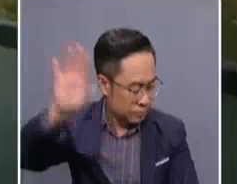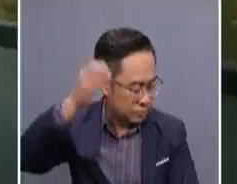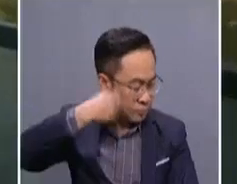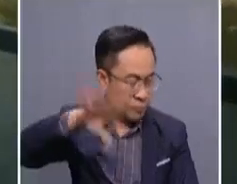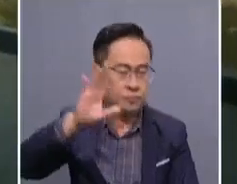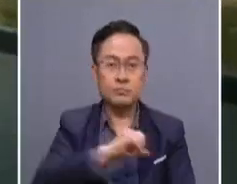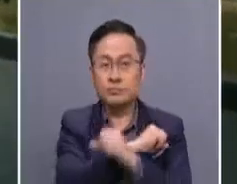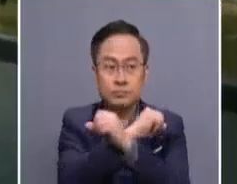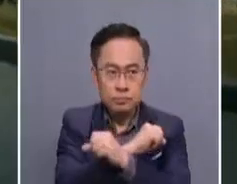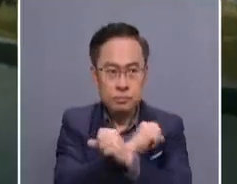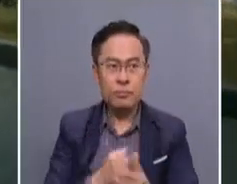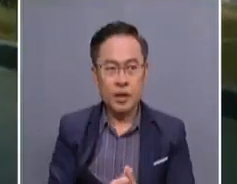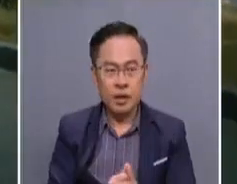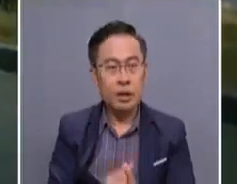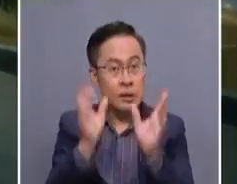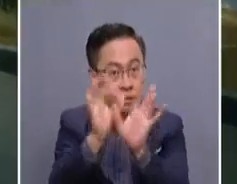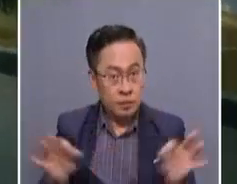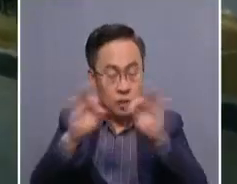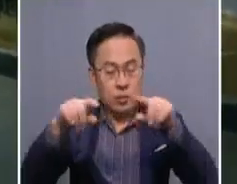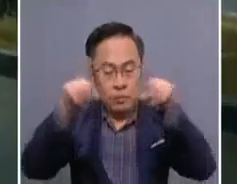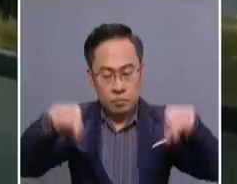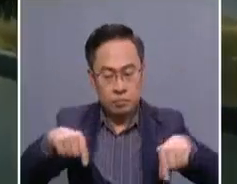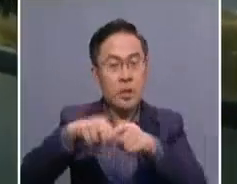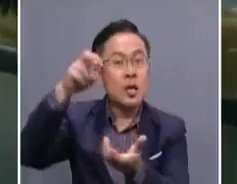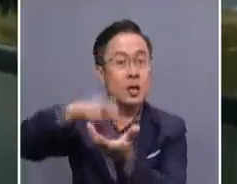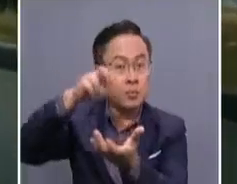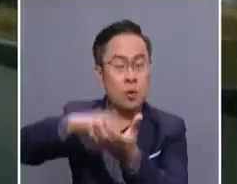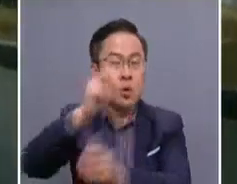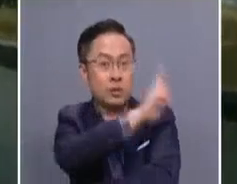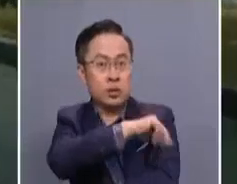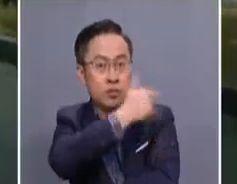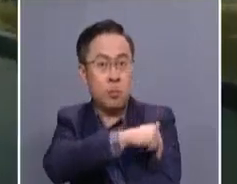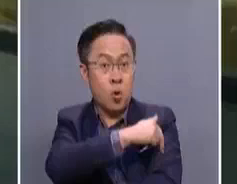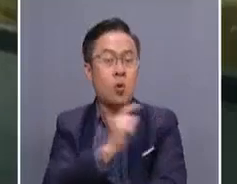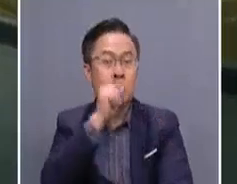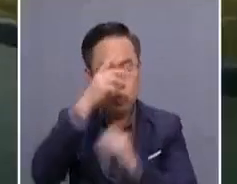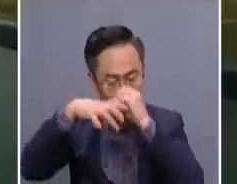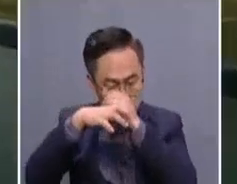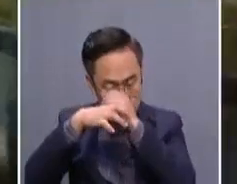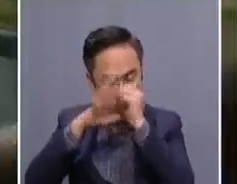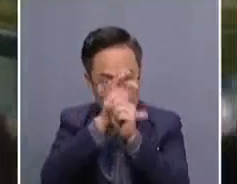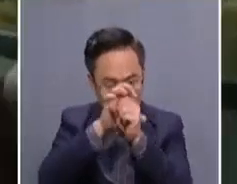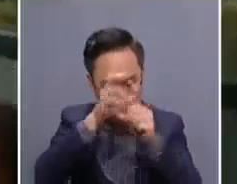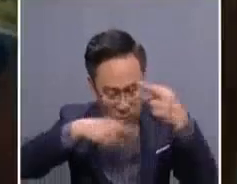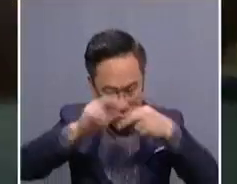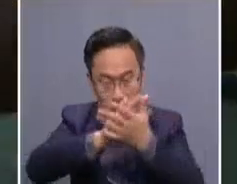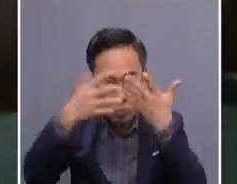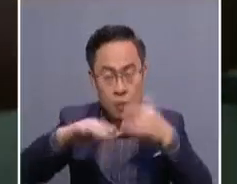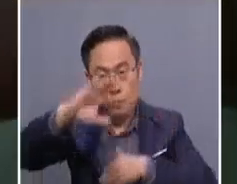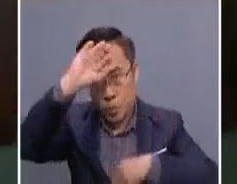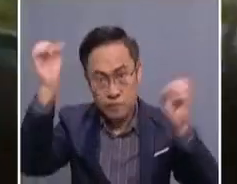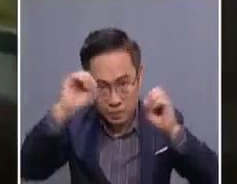ต้องช่วยกันนะครับ คือต้องเอาใบรับรองผลการตรวจว่าไม่ติดเชื้อ ถูกครับถูกครับ มาแสดงแล้วถึงจะทำบัตรเข้าได้ ครับผมนี่คือเบื้องต้นแล้วเข้าไปข้าง